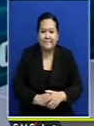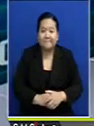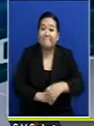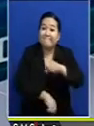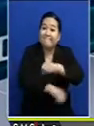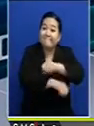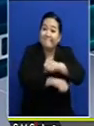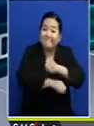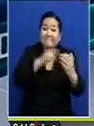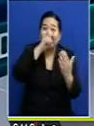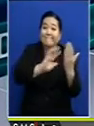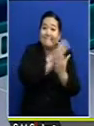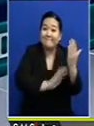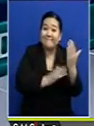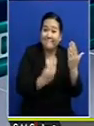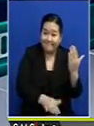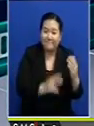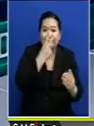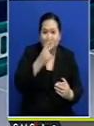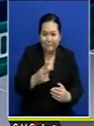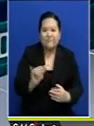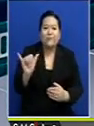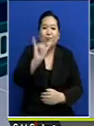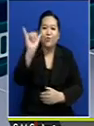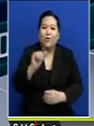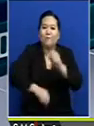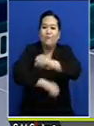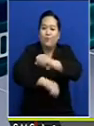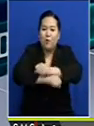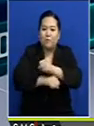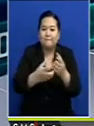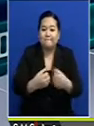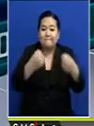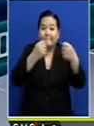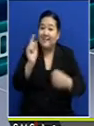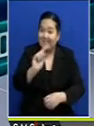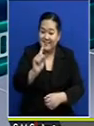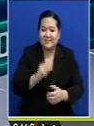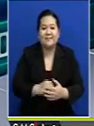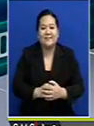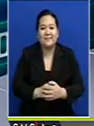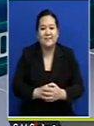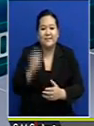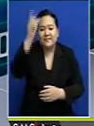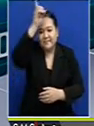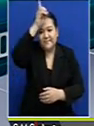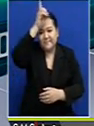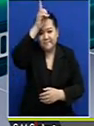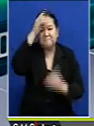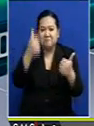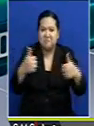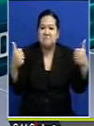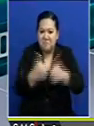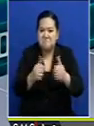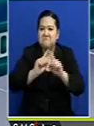จากฟุตบอลในประเทศไทยครับเราข้ามไปดูฟุตบอลถ้วยในยุโรปกันบ้างนะครับเริ่มกันที่ถ้วยแรกครับเดฟเบย์โพคาวของบูเดสเยอรมนีครับวันนี้เป็นคู่ชิง